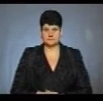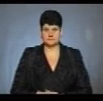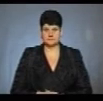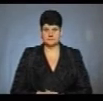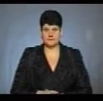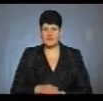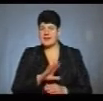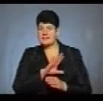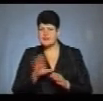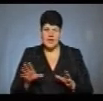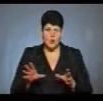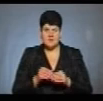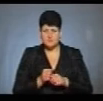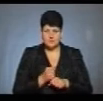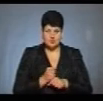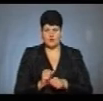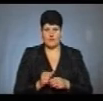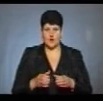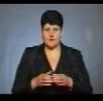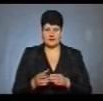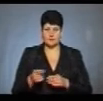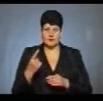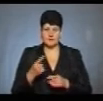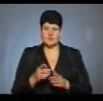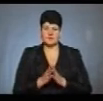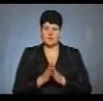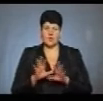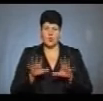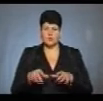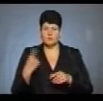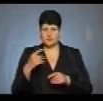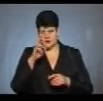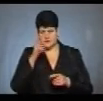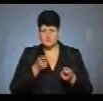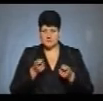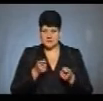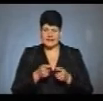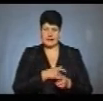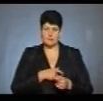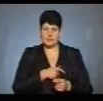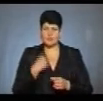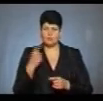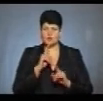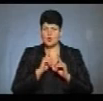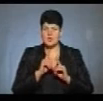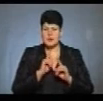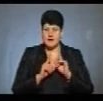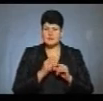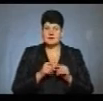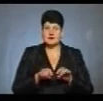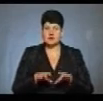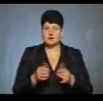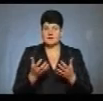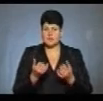Не об'єднувати примусово громади Тернопільщини, закликали голову облдержадміністрації Ігоря Сополя депутати обласної ради. Таке рішення вони